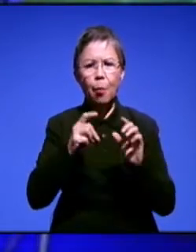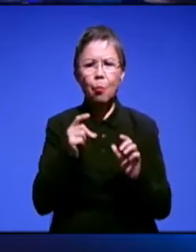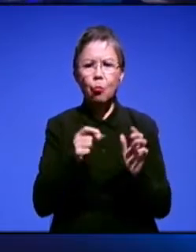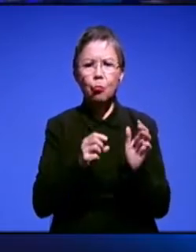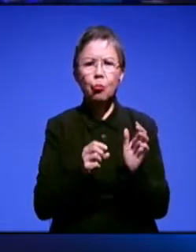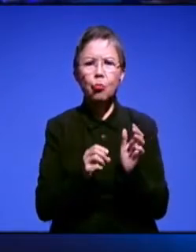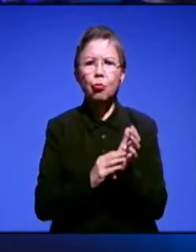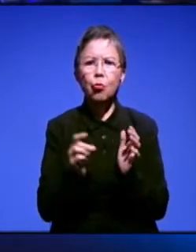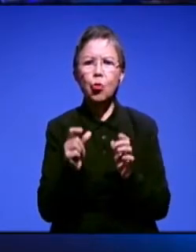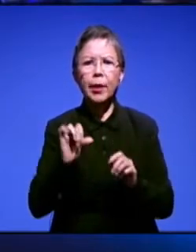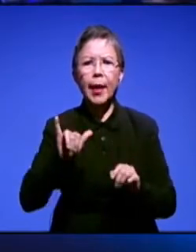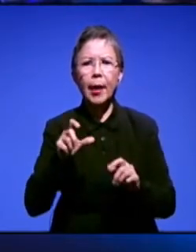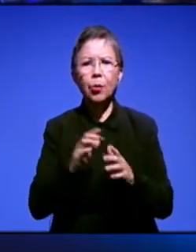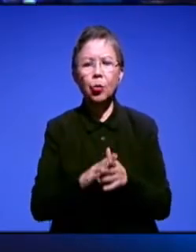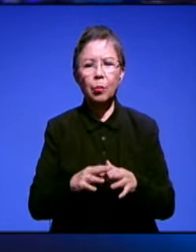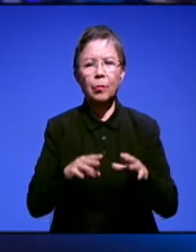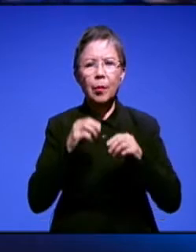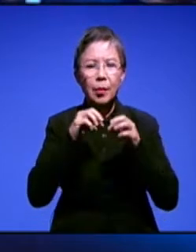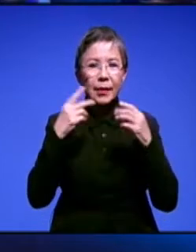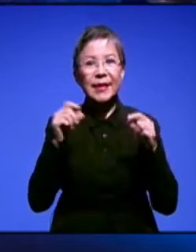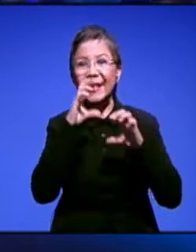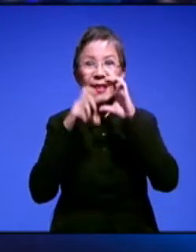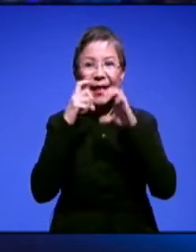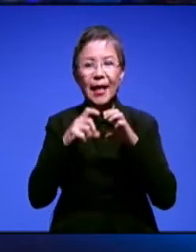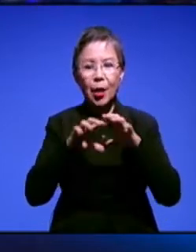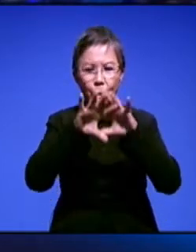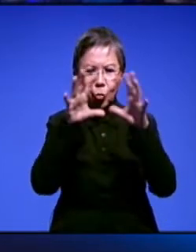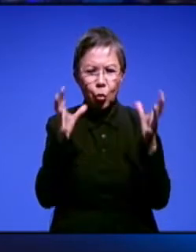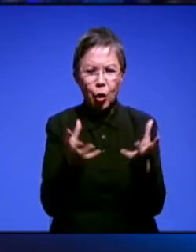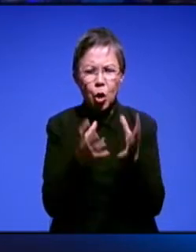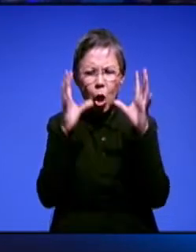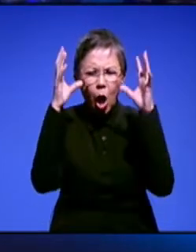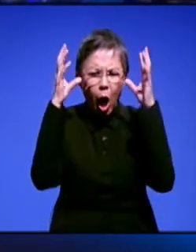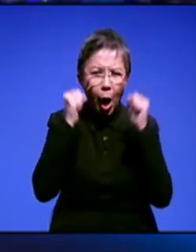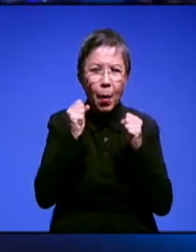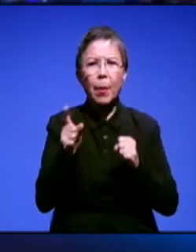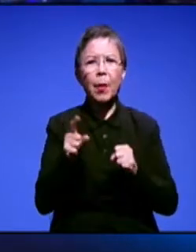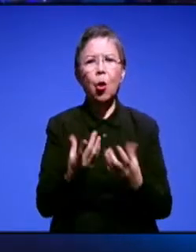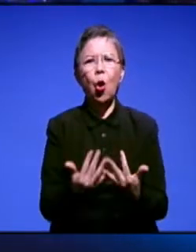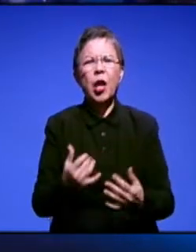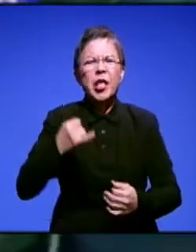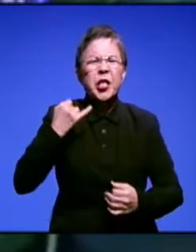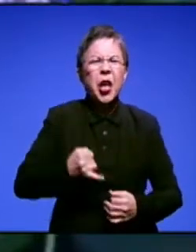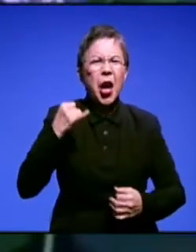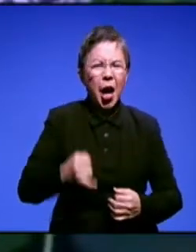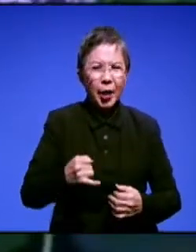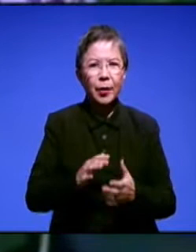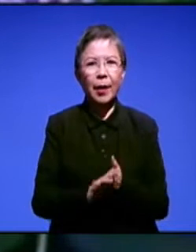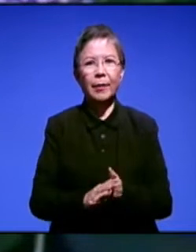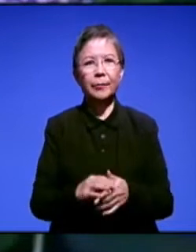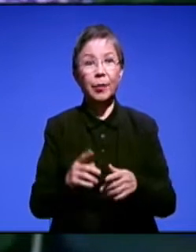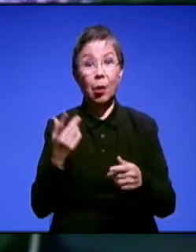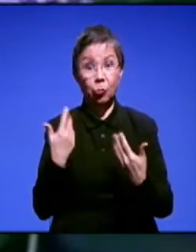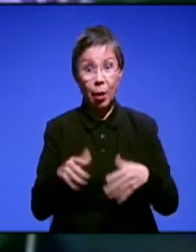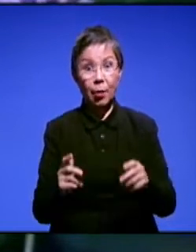dengan gambaran dunia yang penuh kegelapan dengan angkara murka dan kejahatan manusia. Ini terlihat dari dimunculkannya wayang kulit